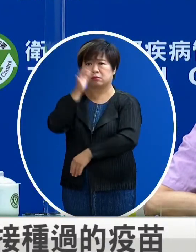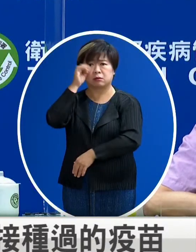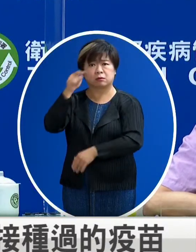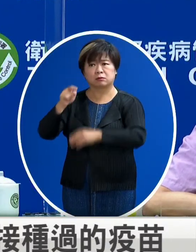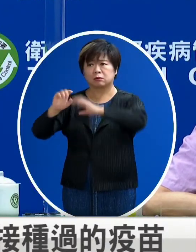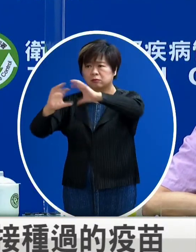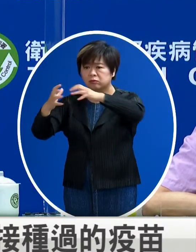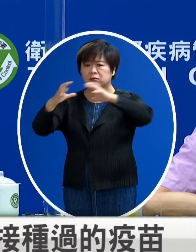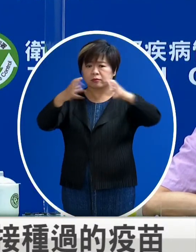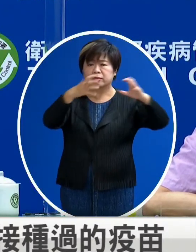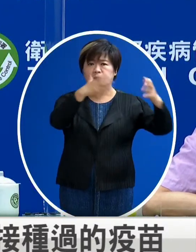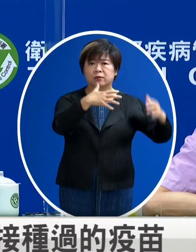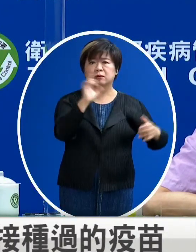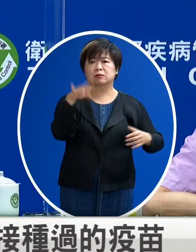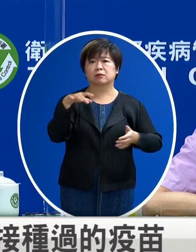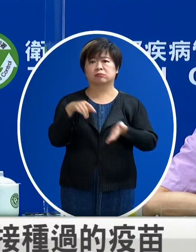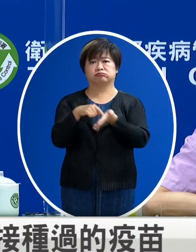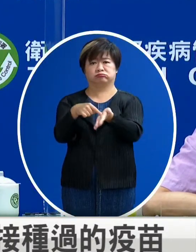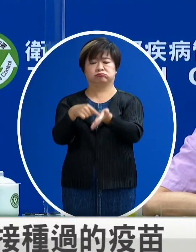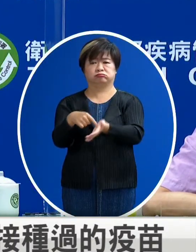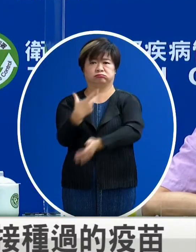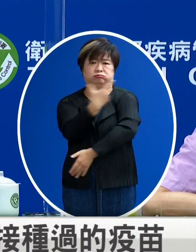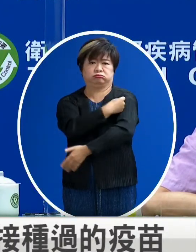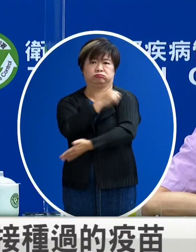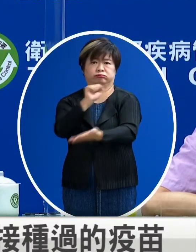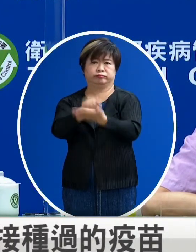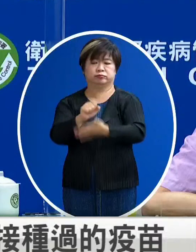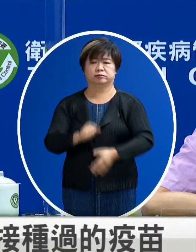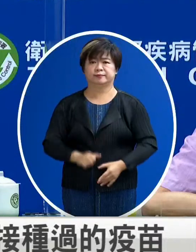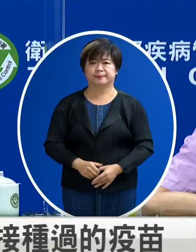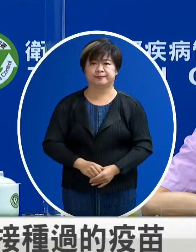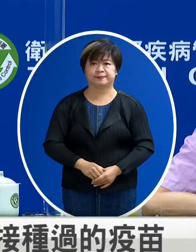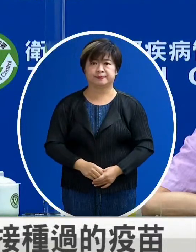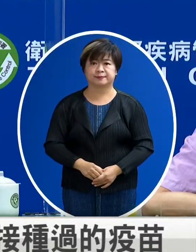的国家去申请黄卡的接种记录啊。